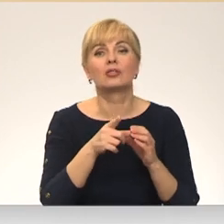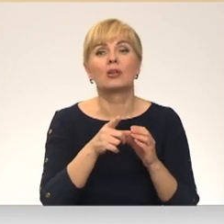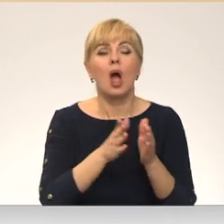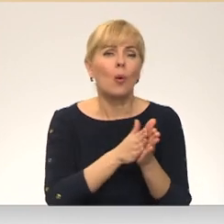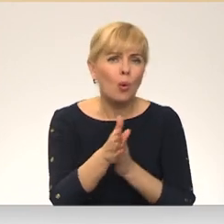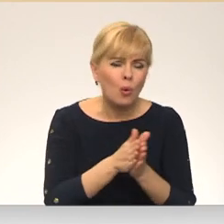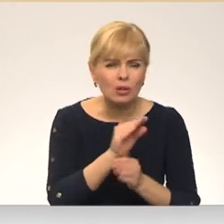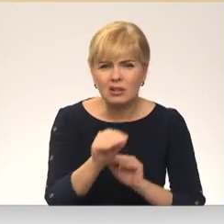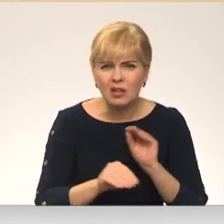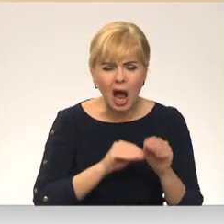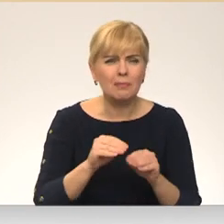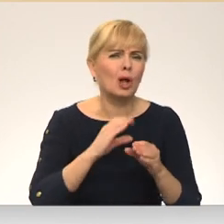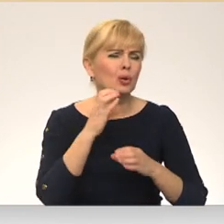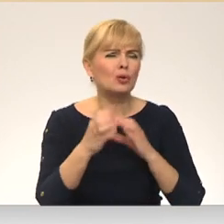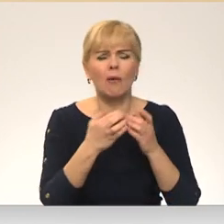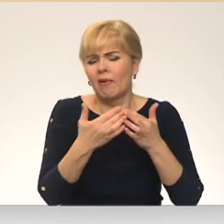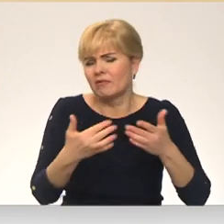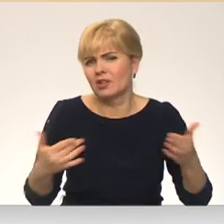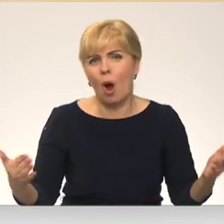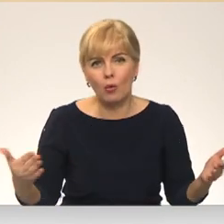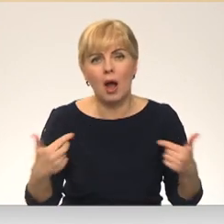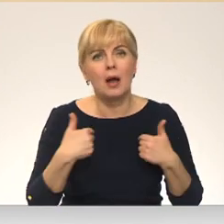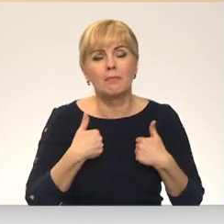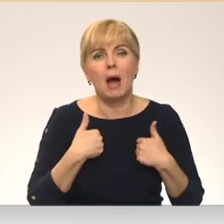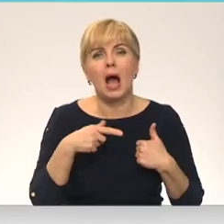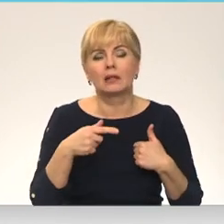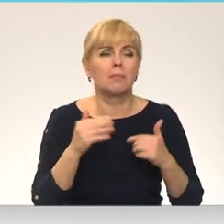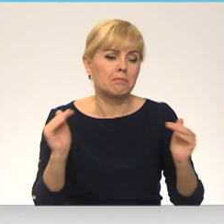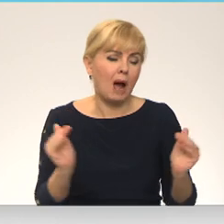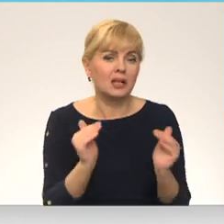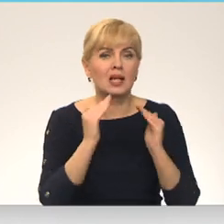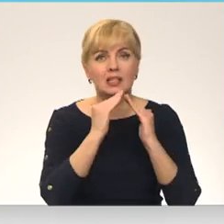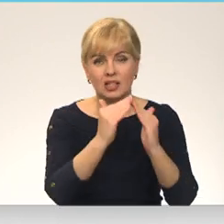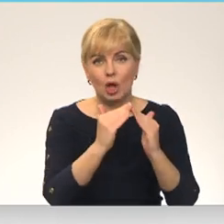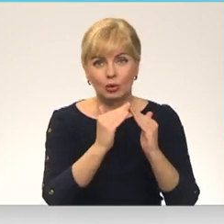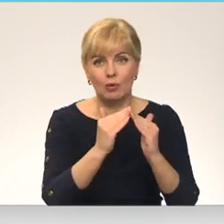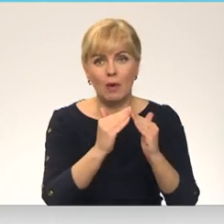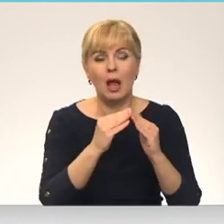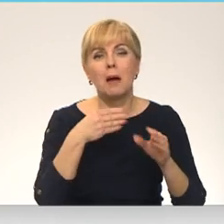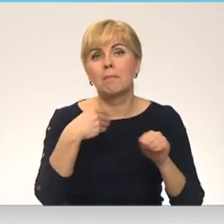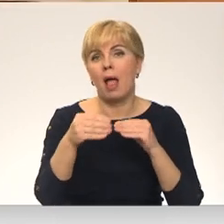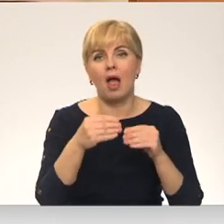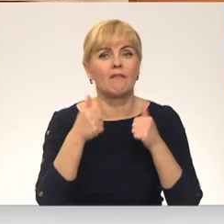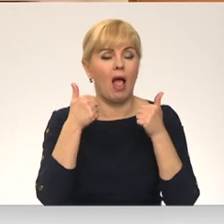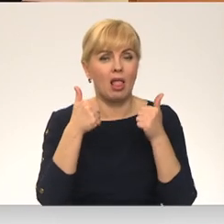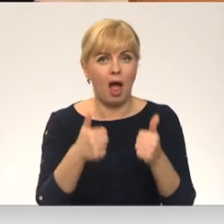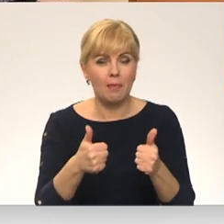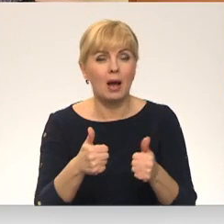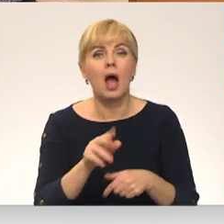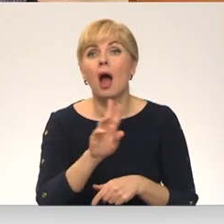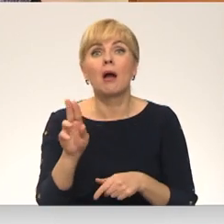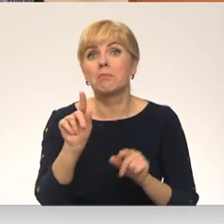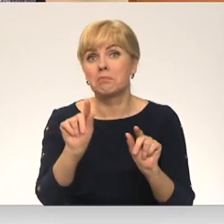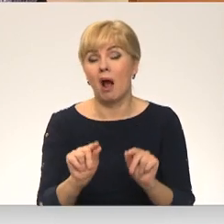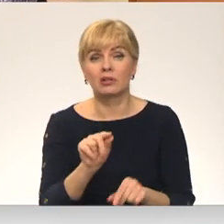gurki, satājas tomātu, viss kaut ko. Man ir mazā siltumnīca, un tā plēju man arī derēs. Nu, tiem, kam ir mazas